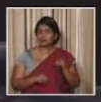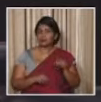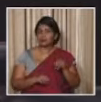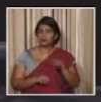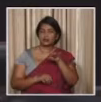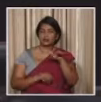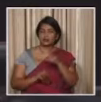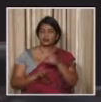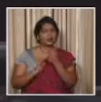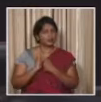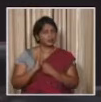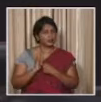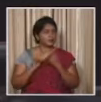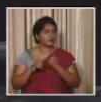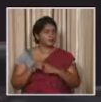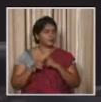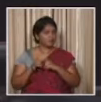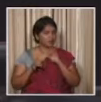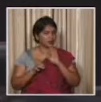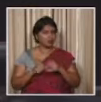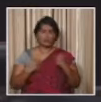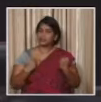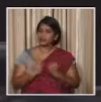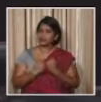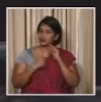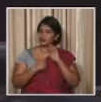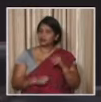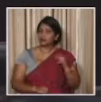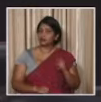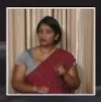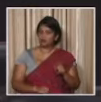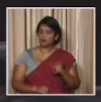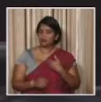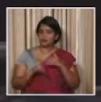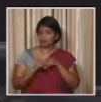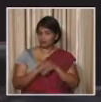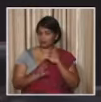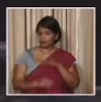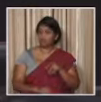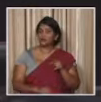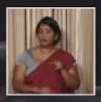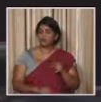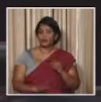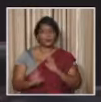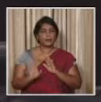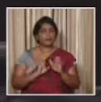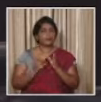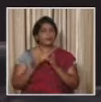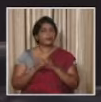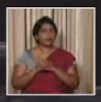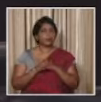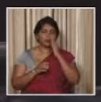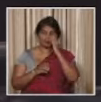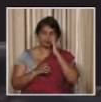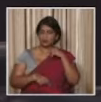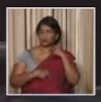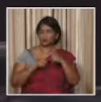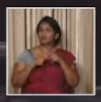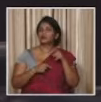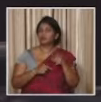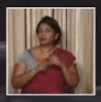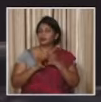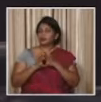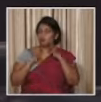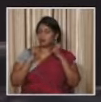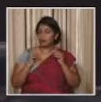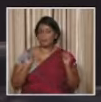සමාජ සම්මුතිය ප්‍රශ්න කරන එකටත් අභියෝග කරන එකටත් පත්වීම ගැන පාලක පන්තිය සම්ප්‍රදායික පාලක පන්තිය